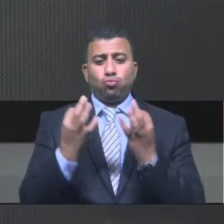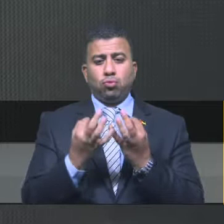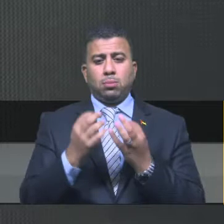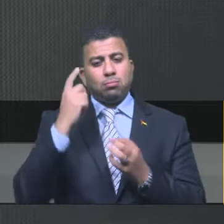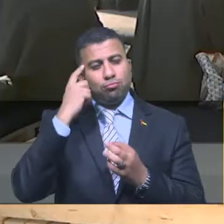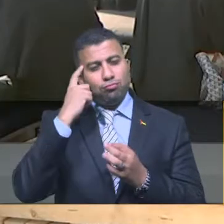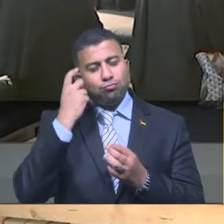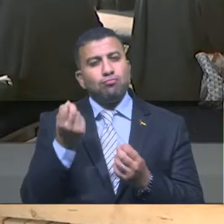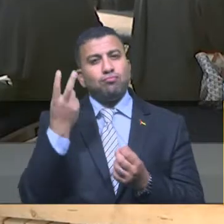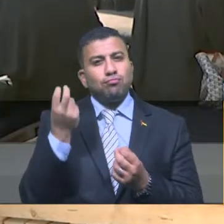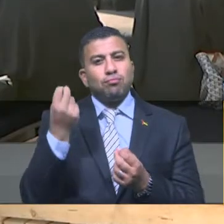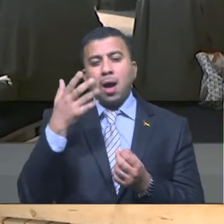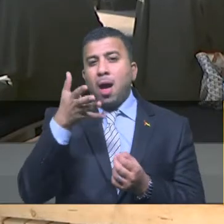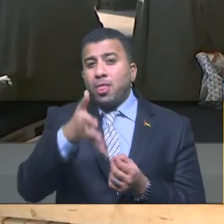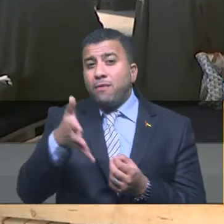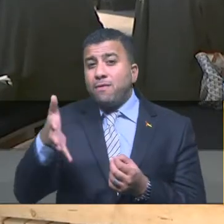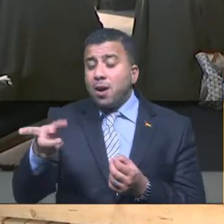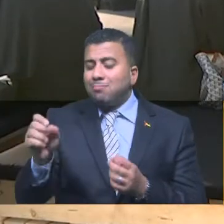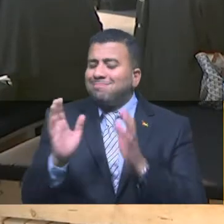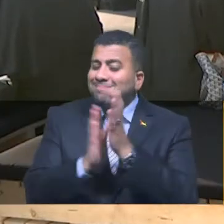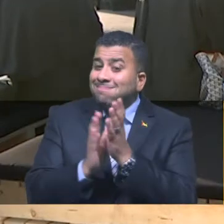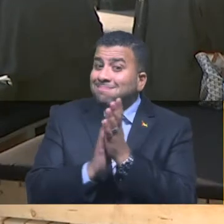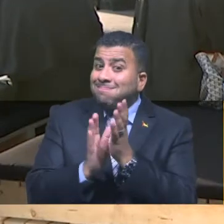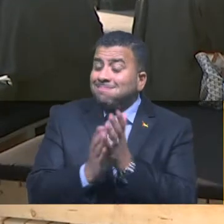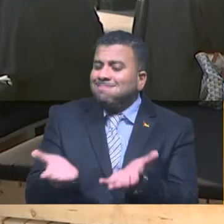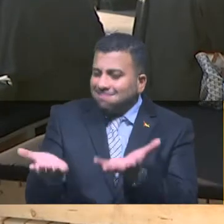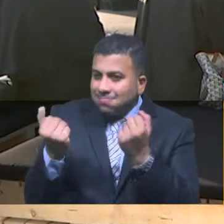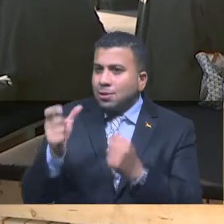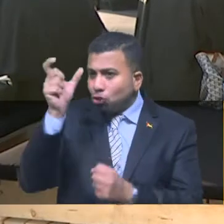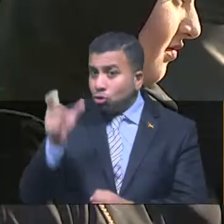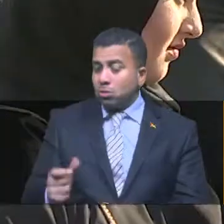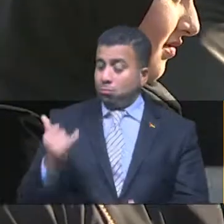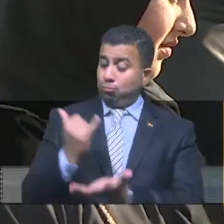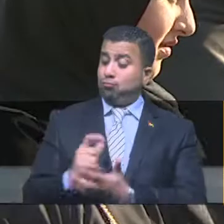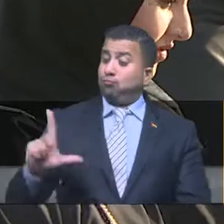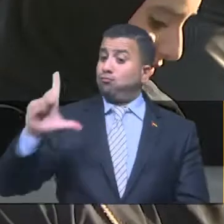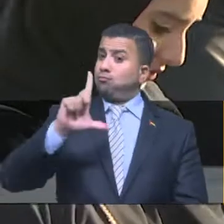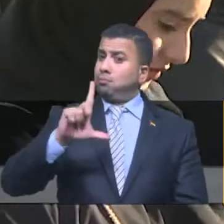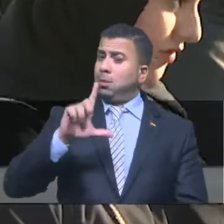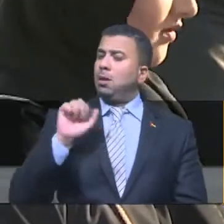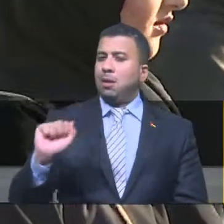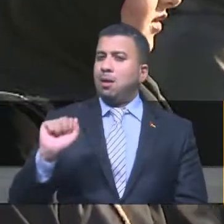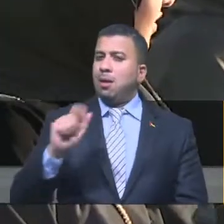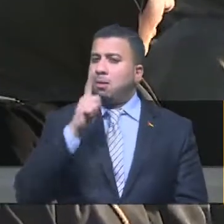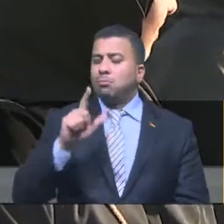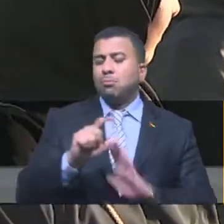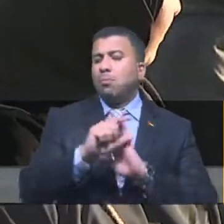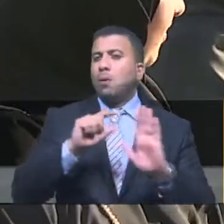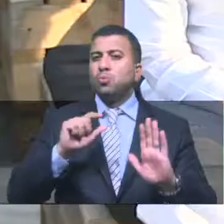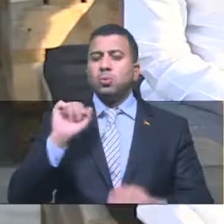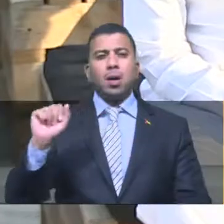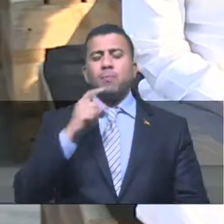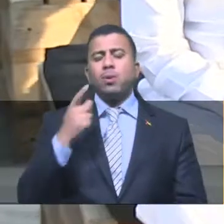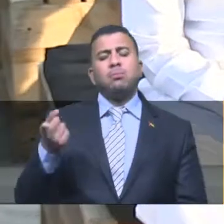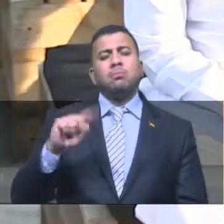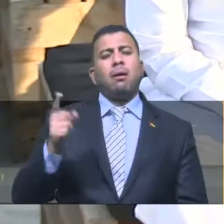عصف ذهني للأطفال بهدف تشجيعهم على بناء الشخصية القيادية فيما يتعلق بالقضايا التي يعيشونها